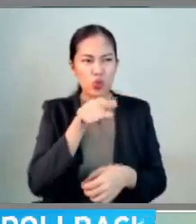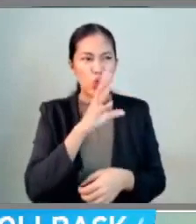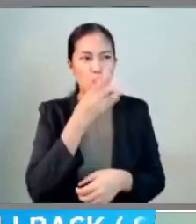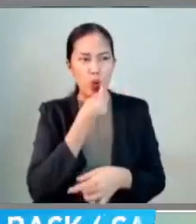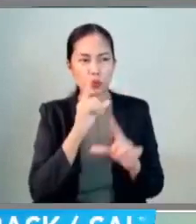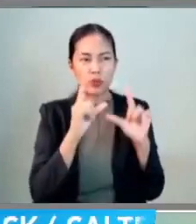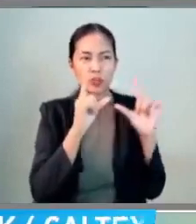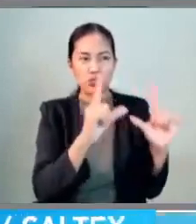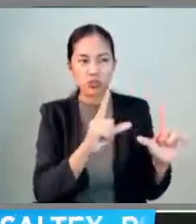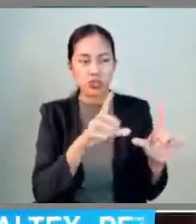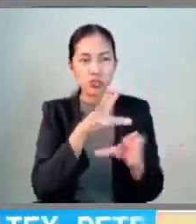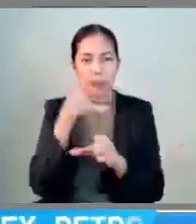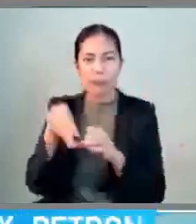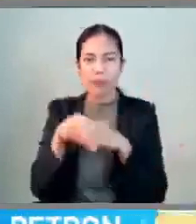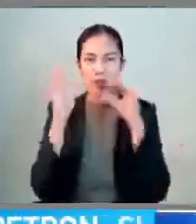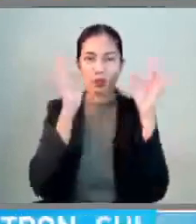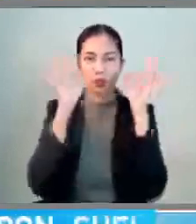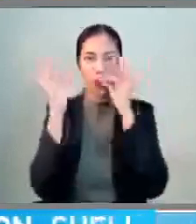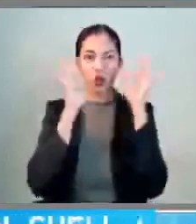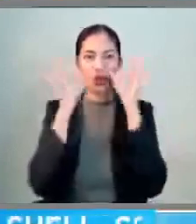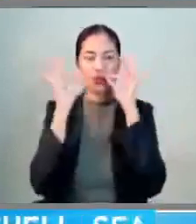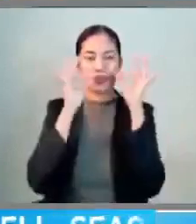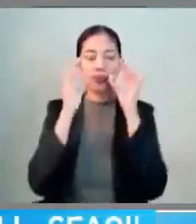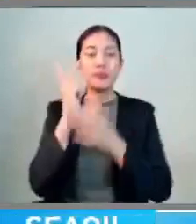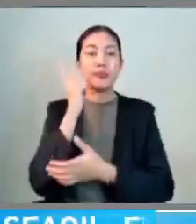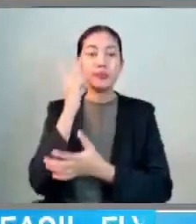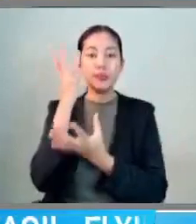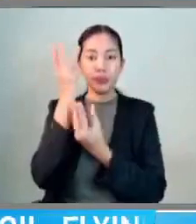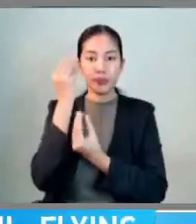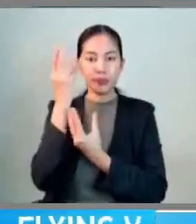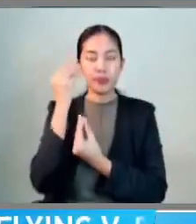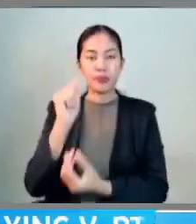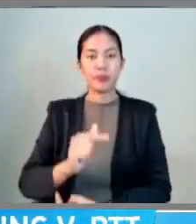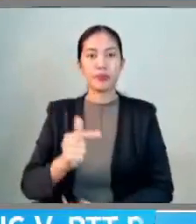Maki Pulido. Maki!